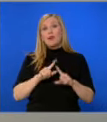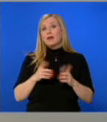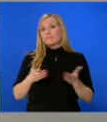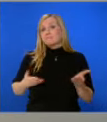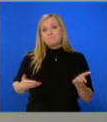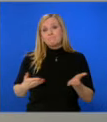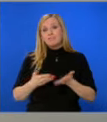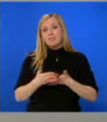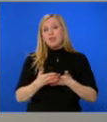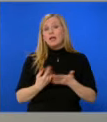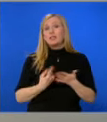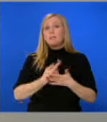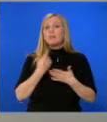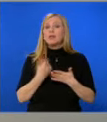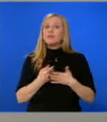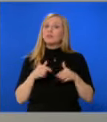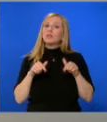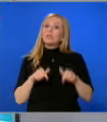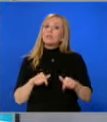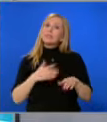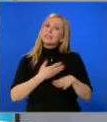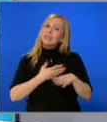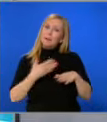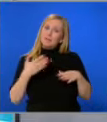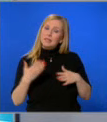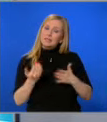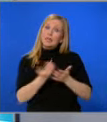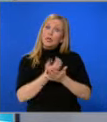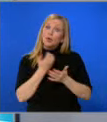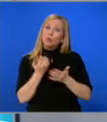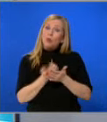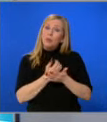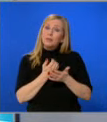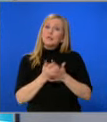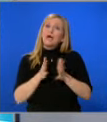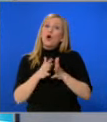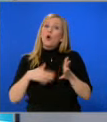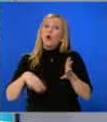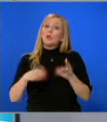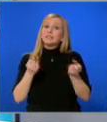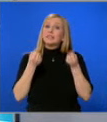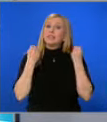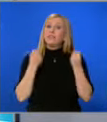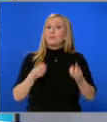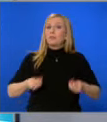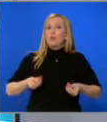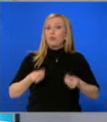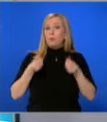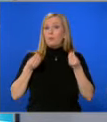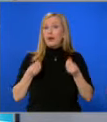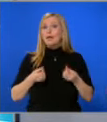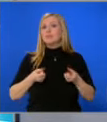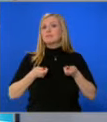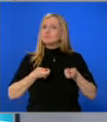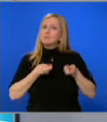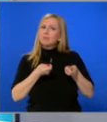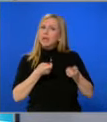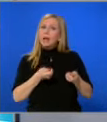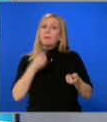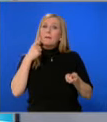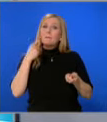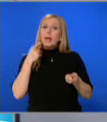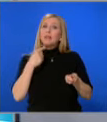начина първо да се стабилизира икономиката, хората да живеят по-добре и да накараме младите, които избягаха